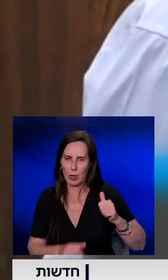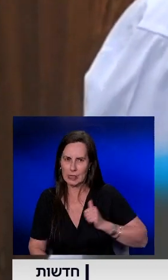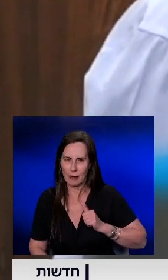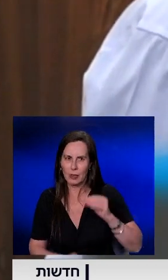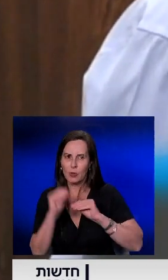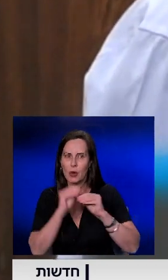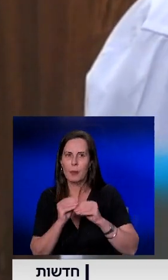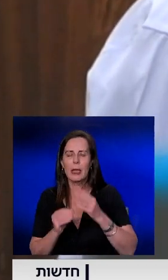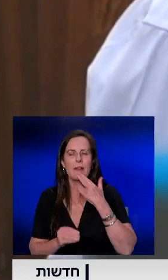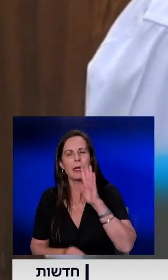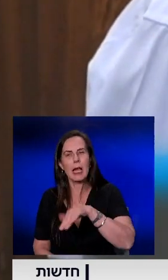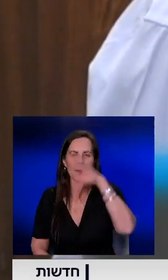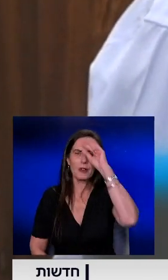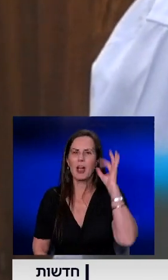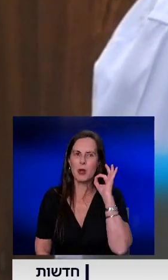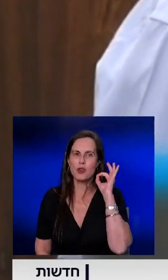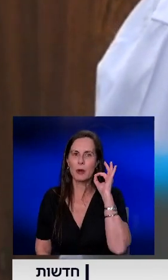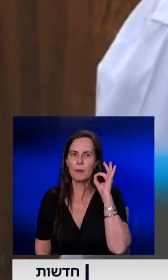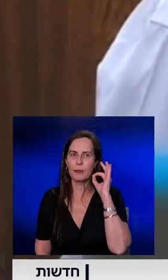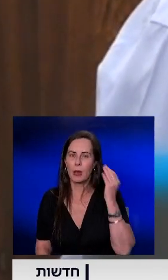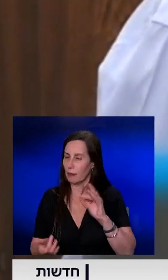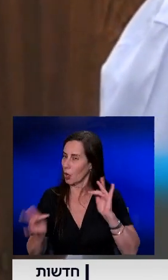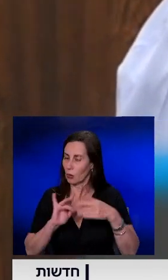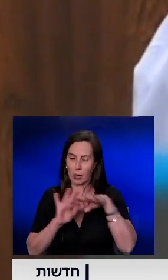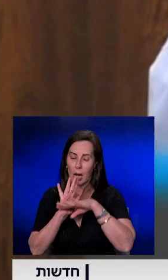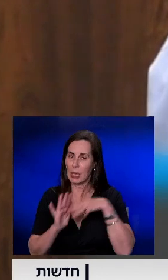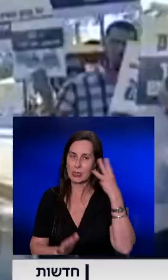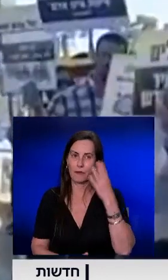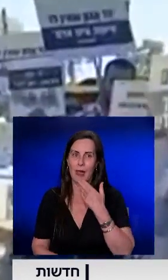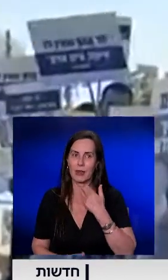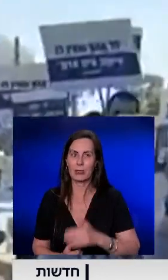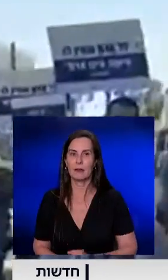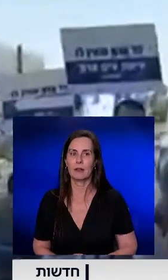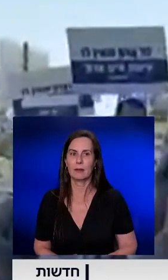להשתמש בעברית רב-מגדרית, דבר הנוגד כללי השפה העברית.